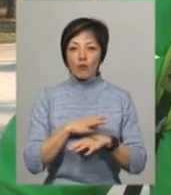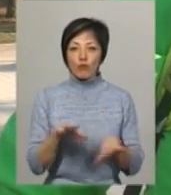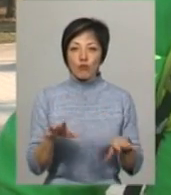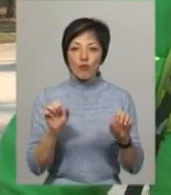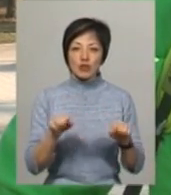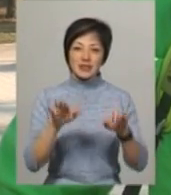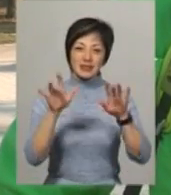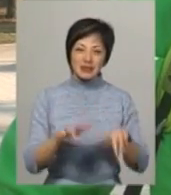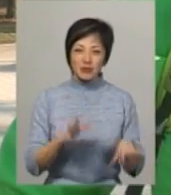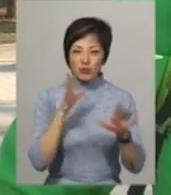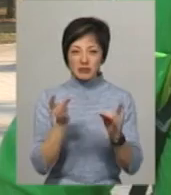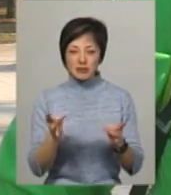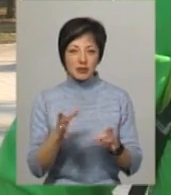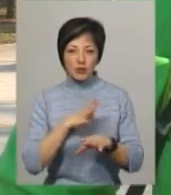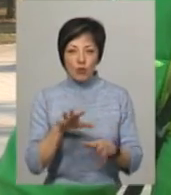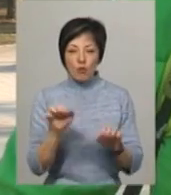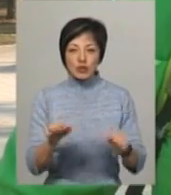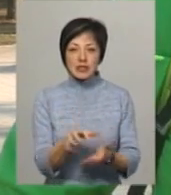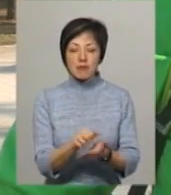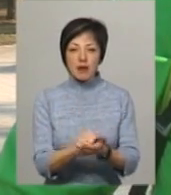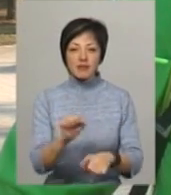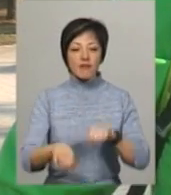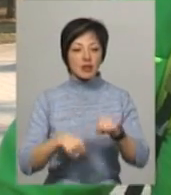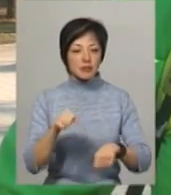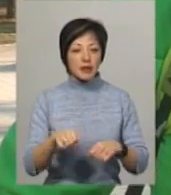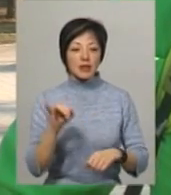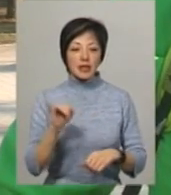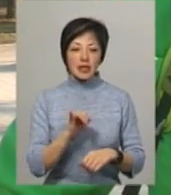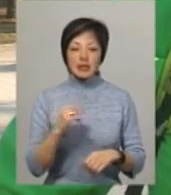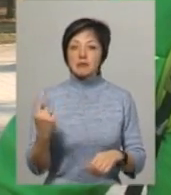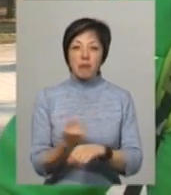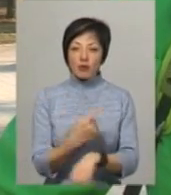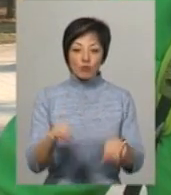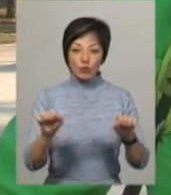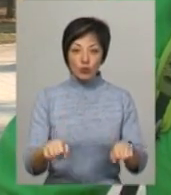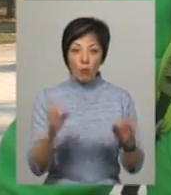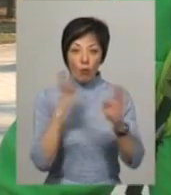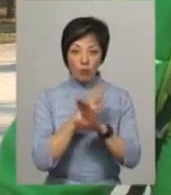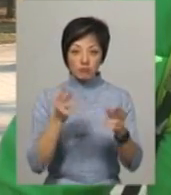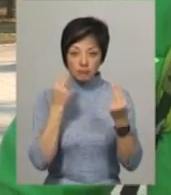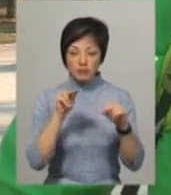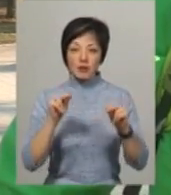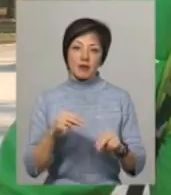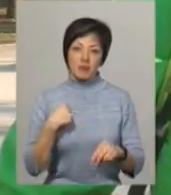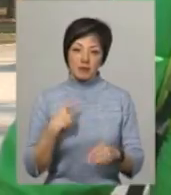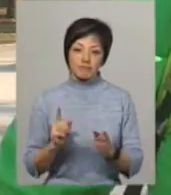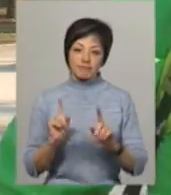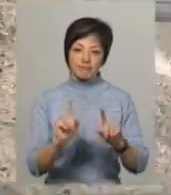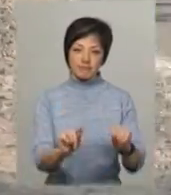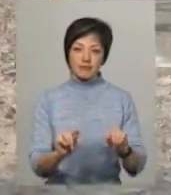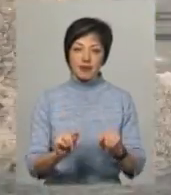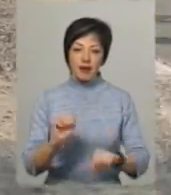погода, сніг, не було можливості займатися саме велосипедом. І з першої нагоди, з першої погоди ми виходимо,